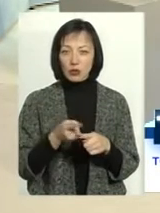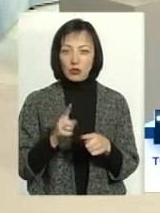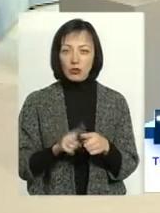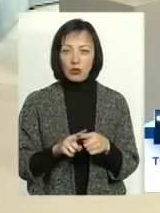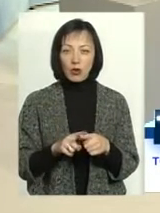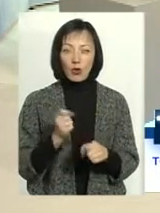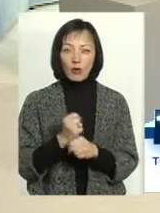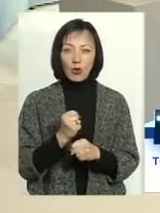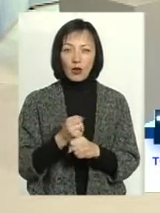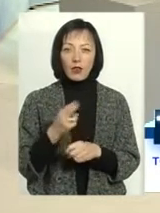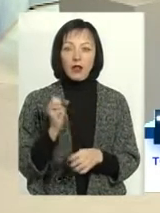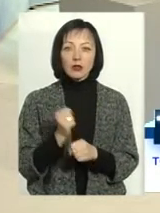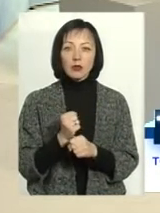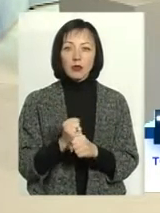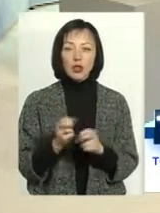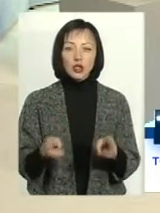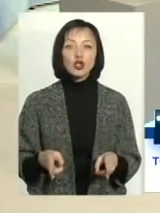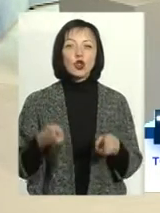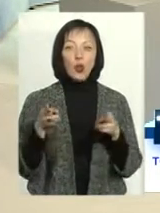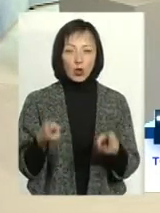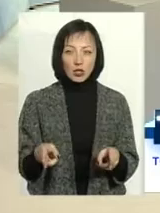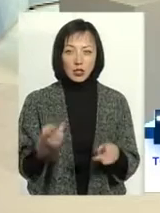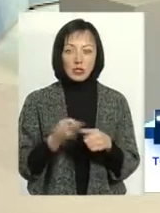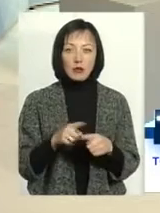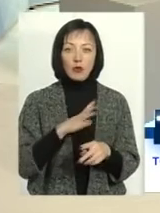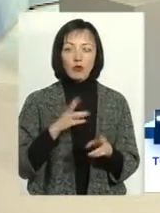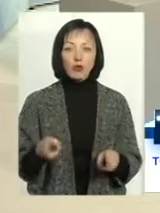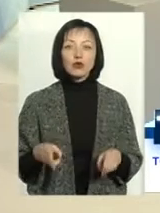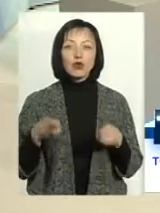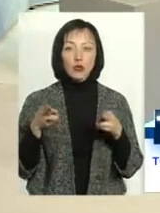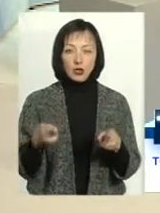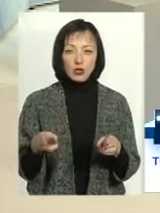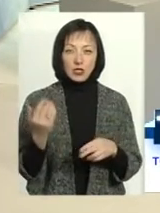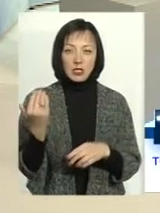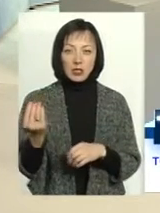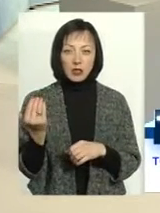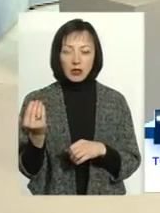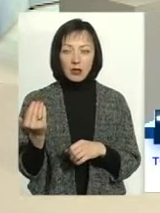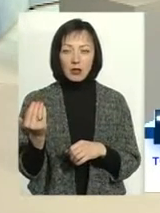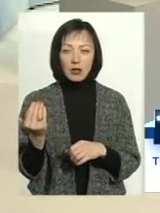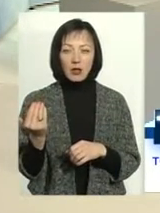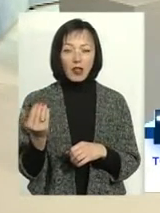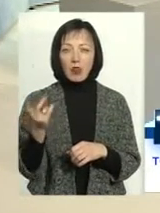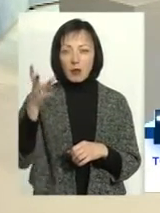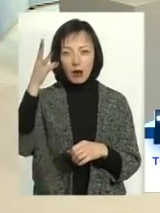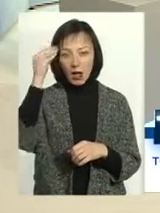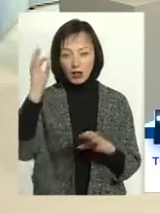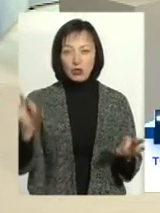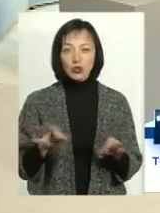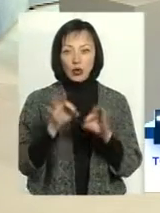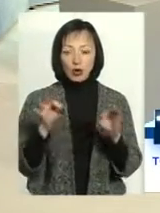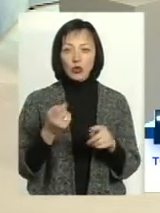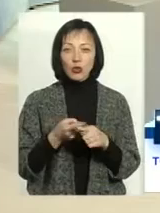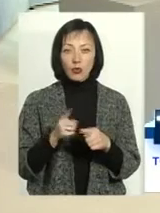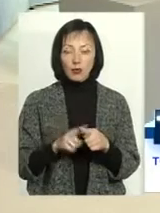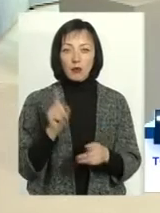крісла, де вона зробила злочин, бо це був злочин її сторони, де вона не брала нічого до уваги того,